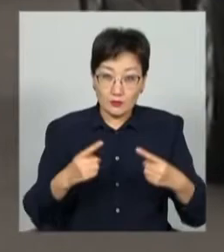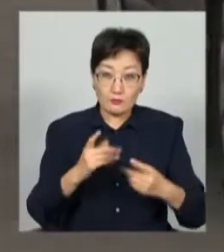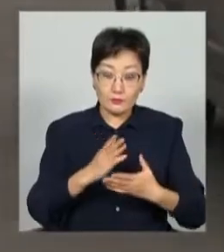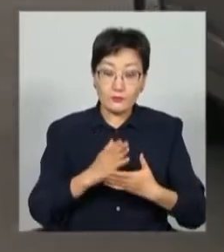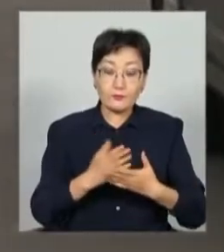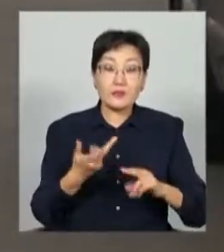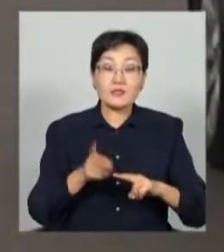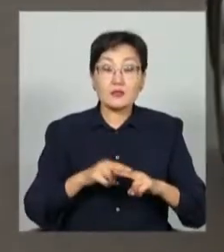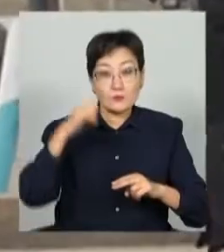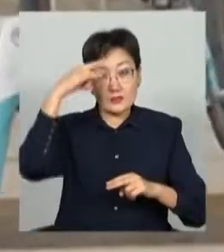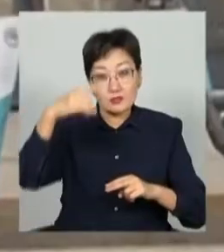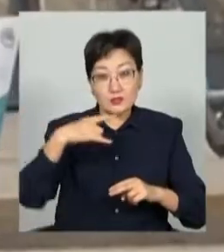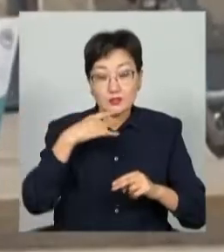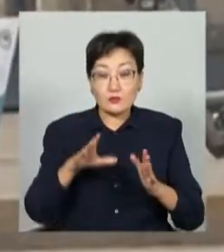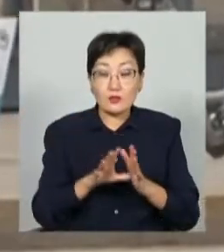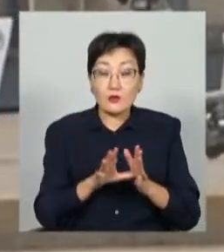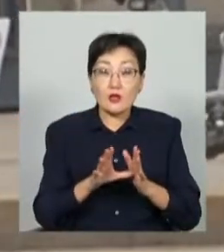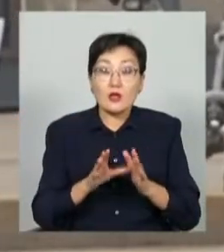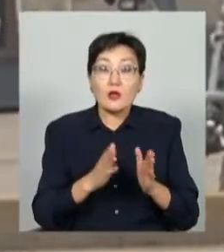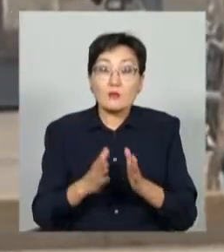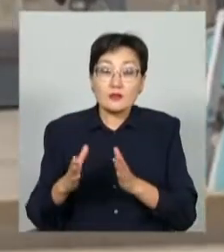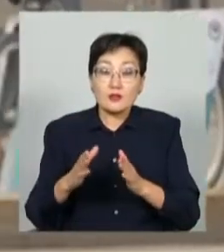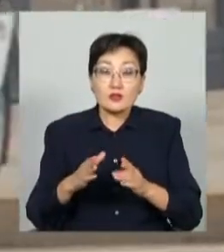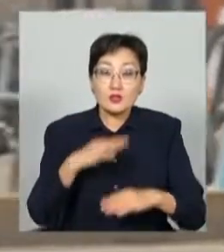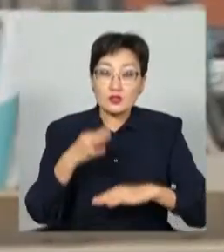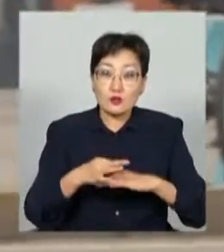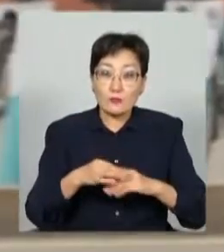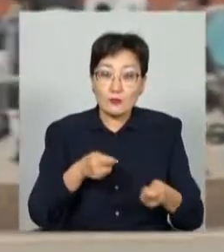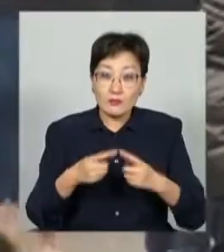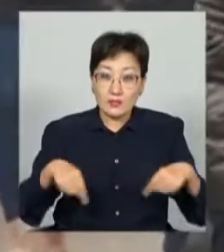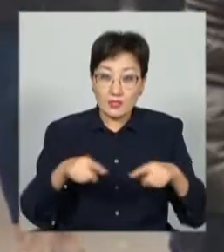келтірілді. Бұл туралы еліміздің электр жүйесіне жауапты басқарушы компания мәлімдеді.